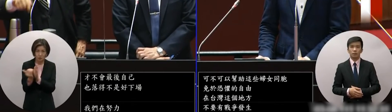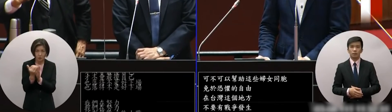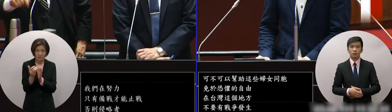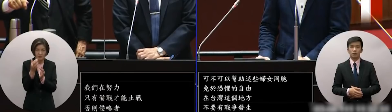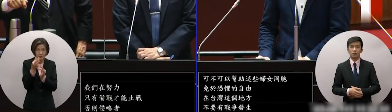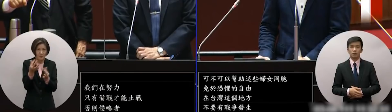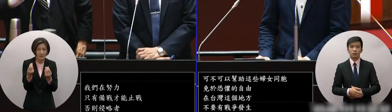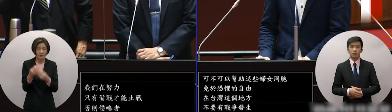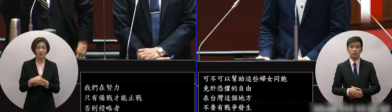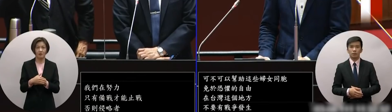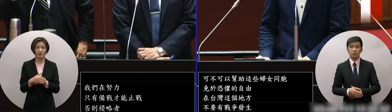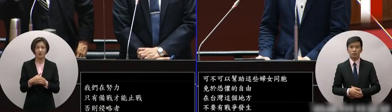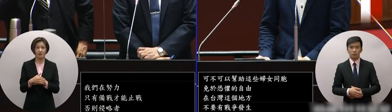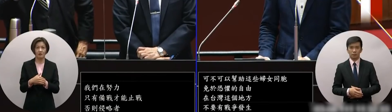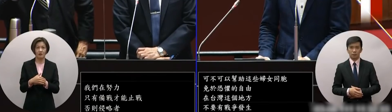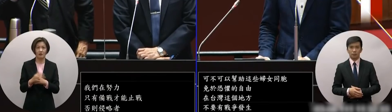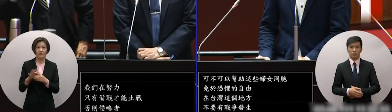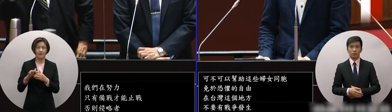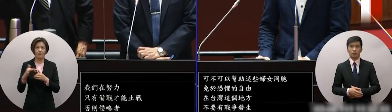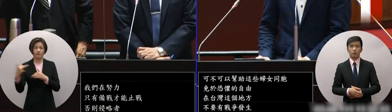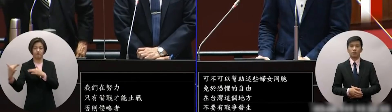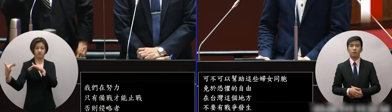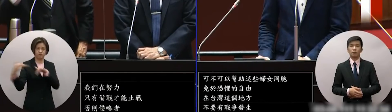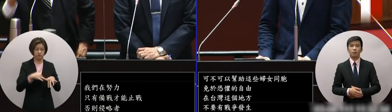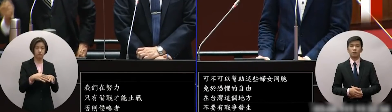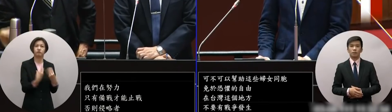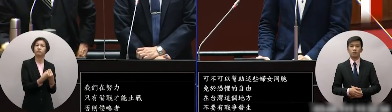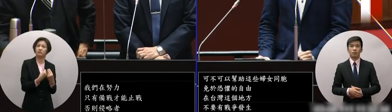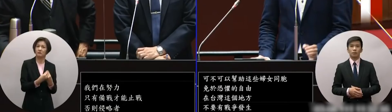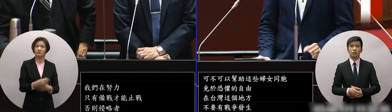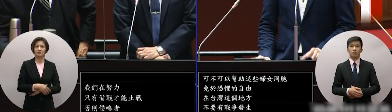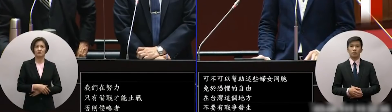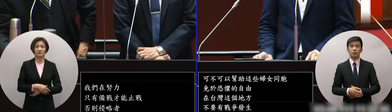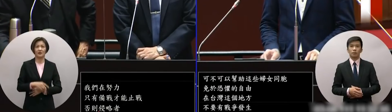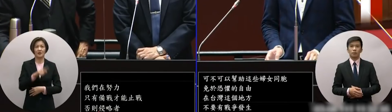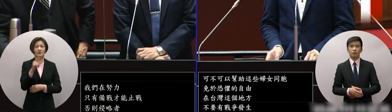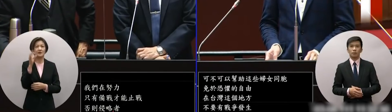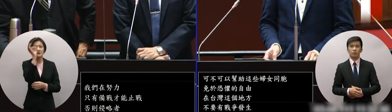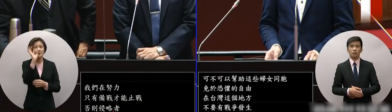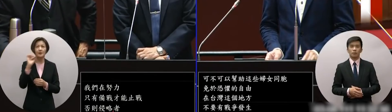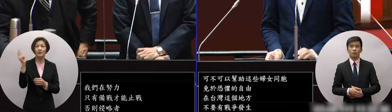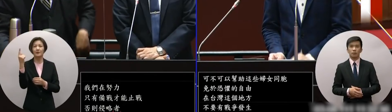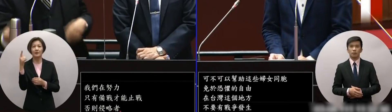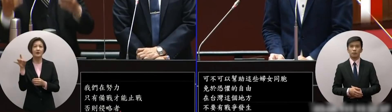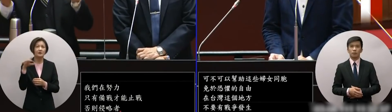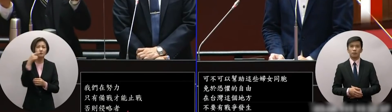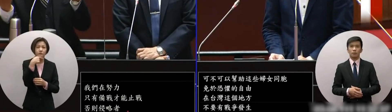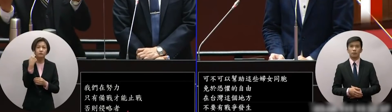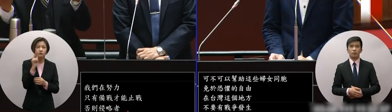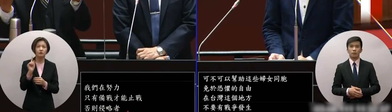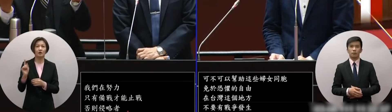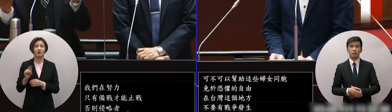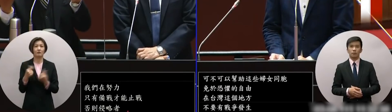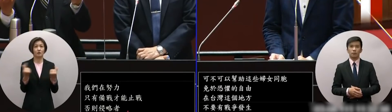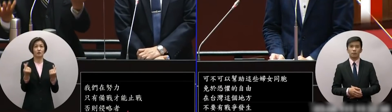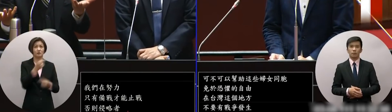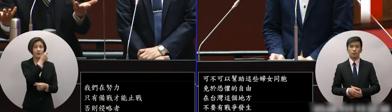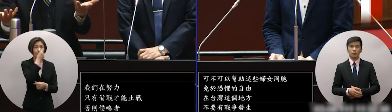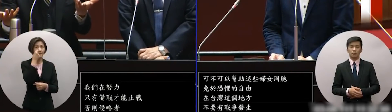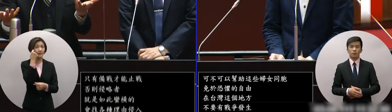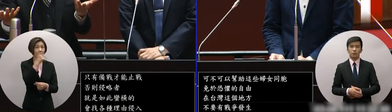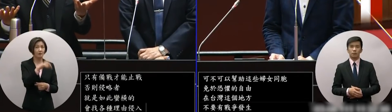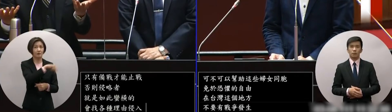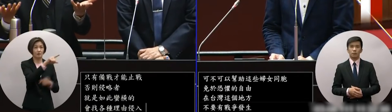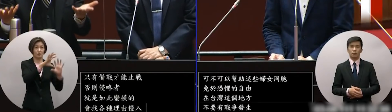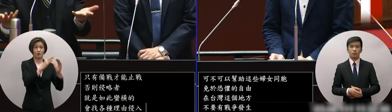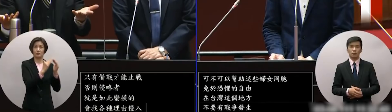蛮横的，他会找各种理由侵入一个爱好和平的国家。乌克兰他好